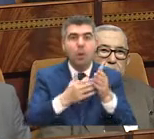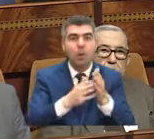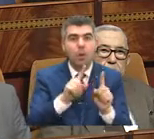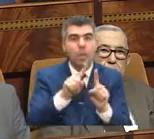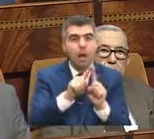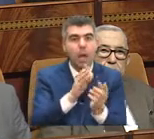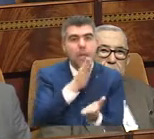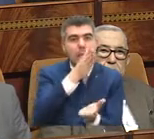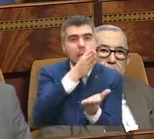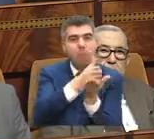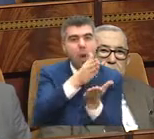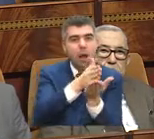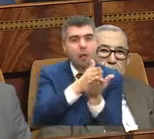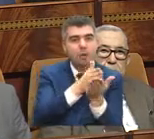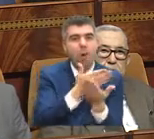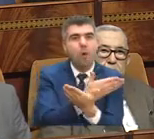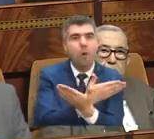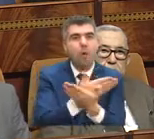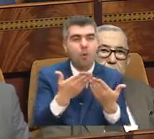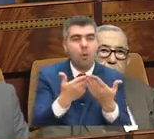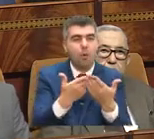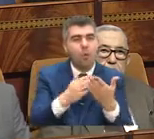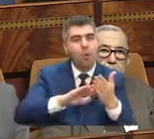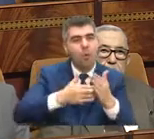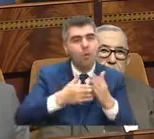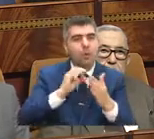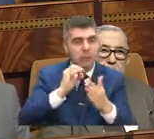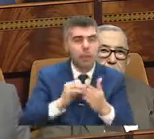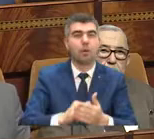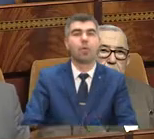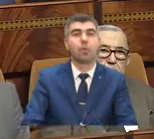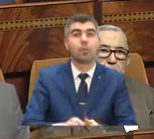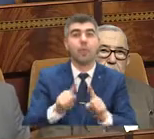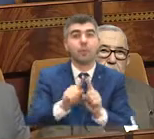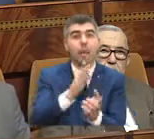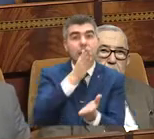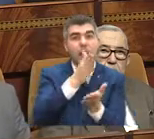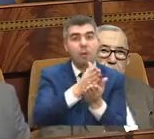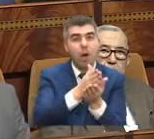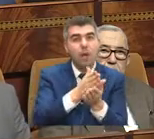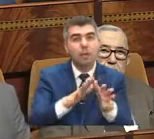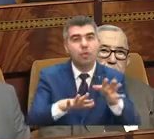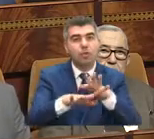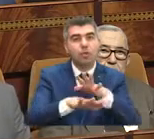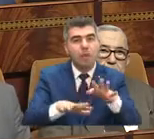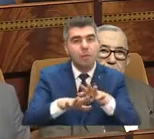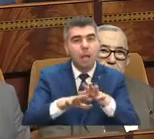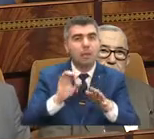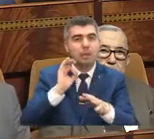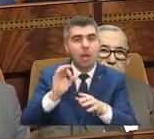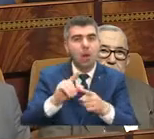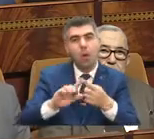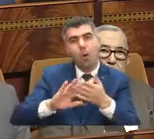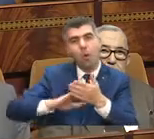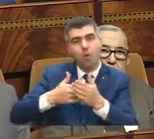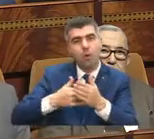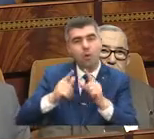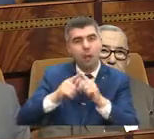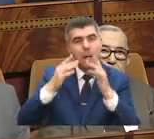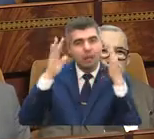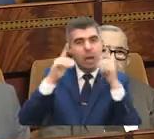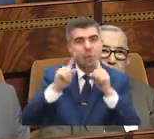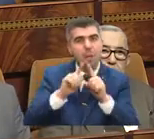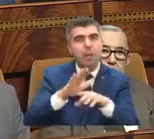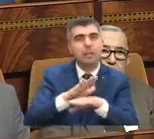الديمقراطية، الديمقراطية في شموليتها، الديمقراطية الاجتماعية والاقتصادية، والديمقراطية الثقافية